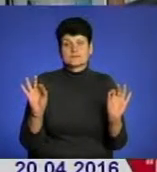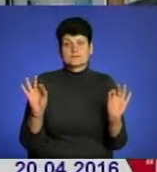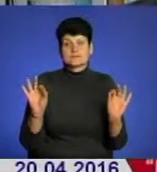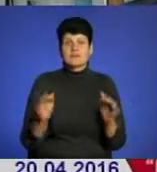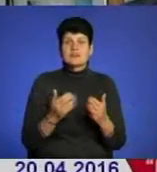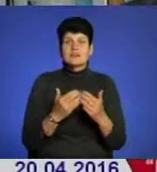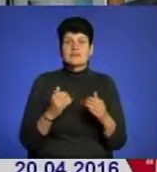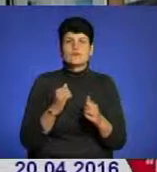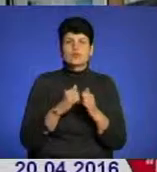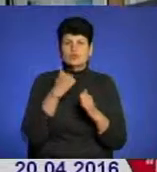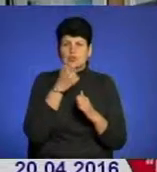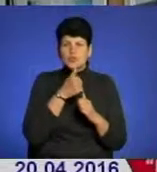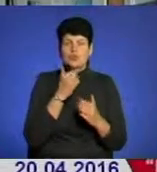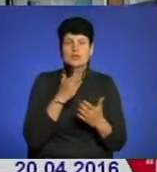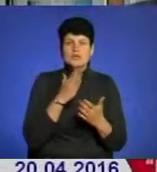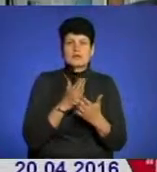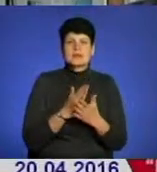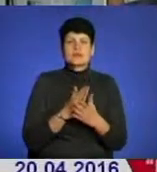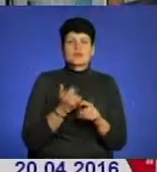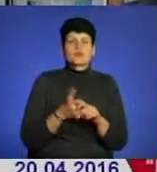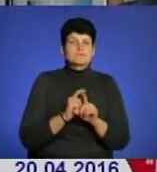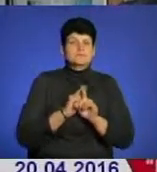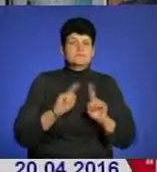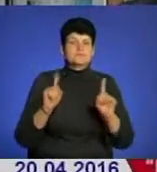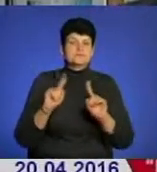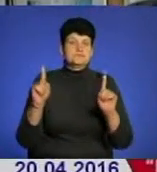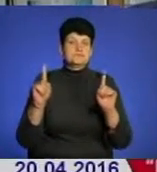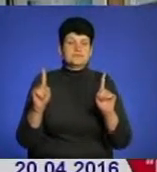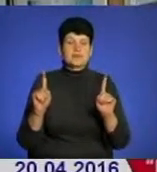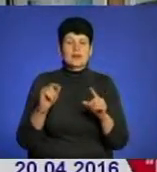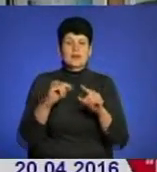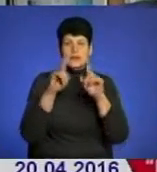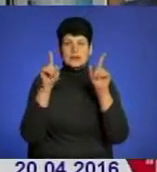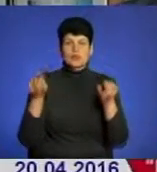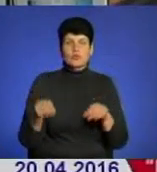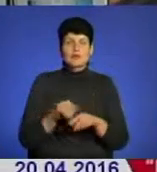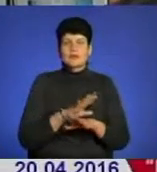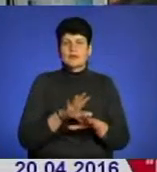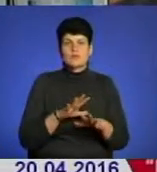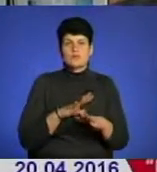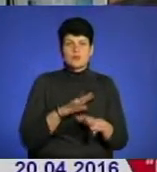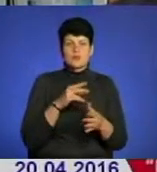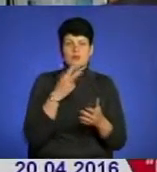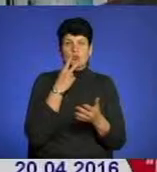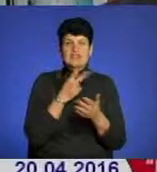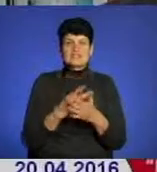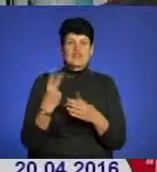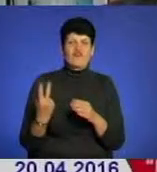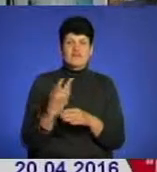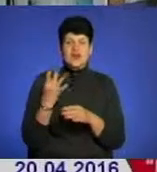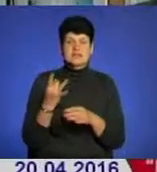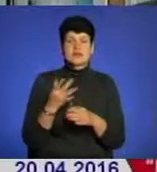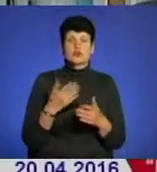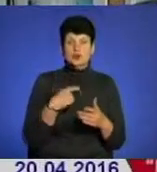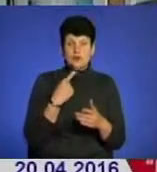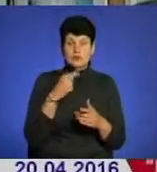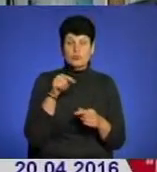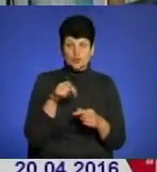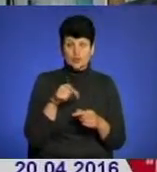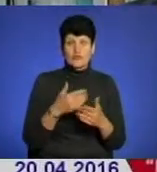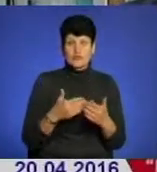з року в рік, у нас вона є оригінальна, і ікони не бувають представлені двічі. Тобто, якщо говорити про цю виставку, вона